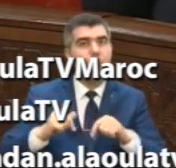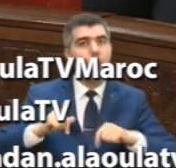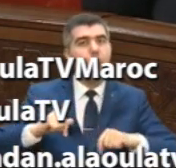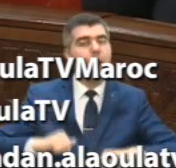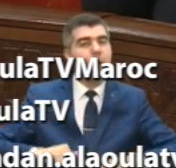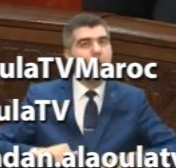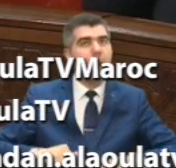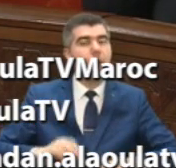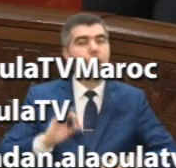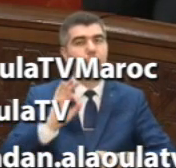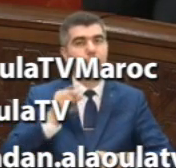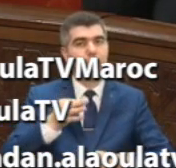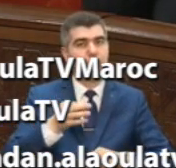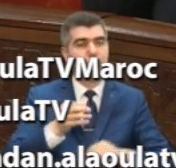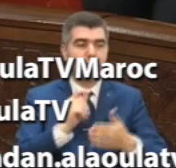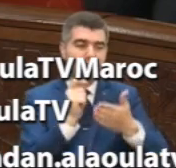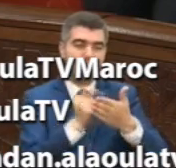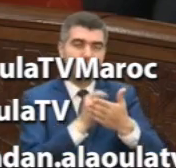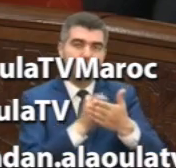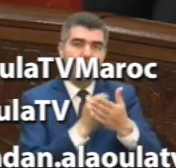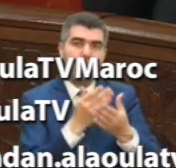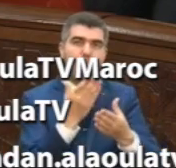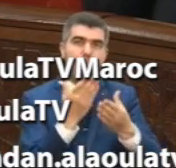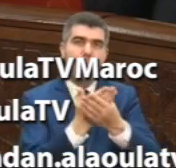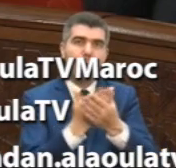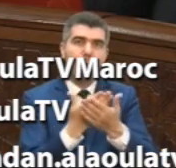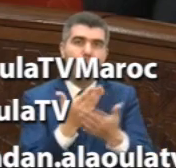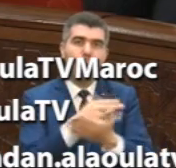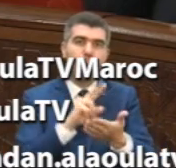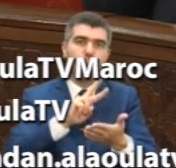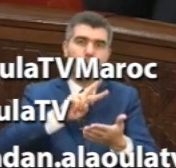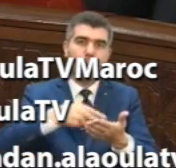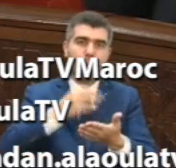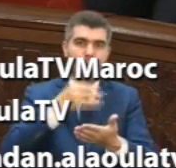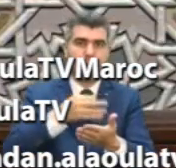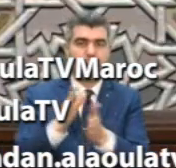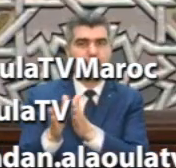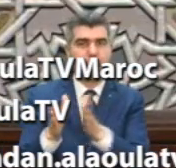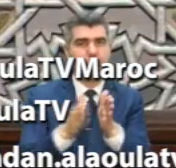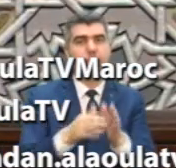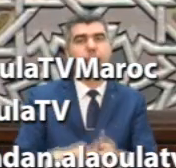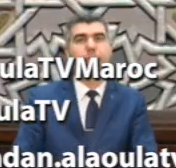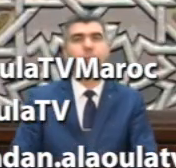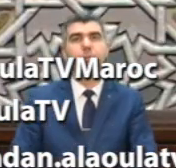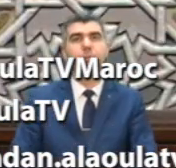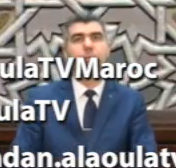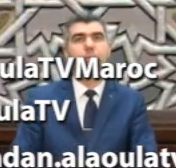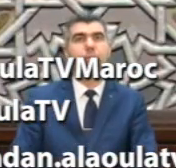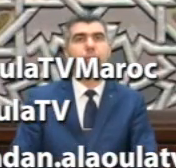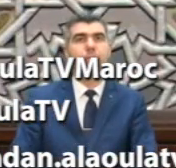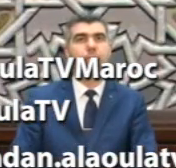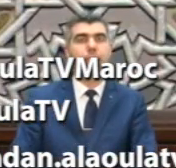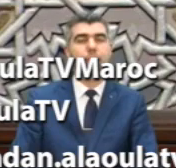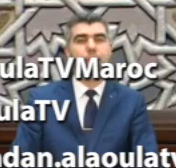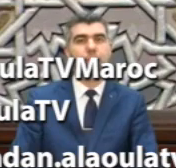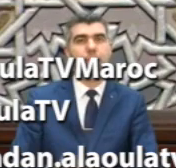الوزارة من أجل دراسة الجدوى واتخاذ ما يلزم من قرارات. شكرا. شكرا. تفضلوا السيد النائب